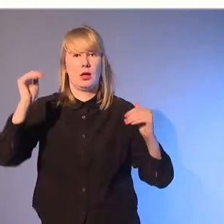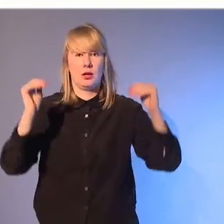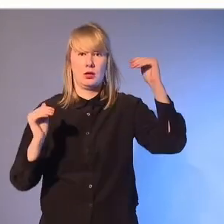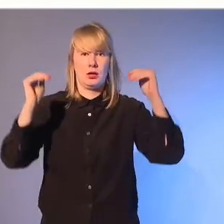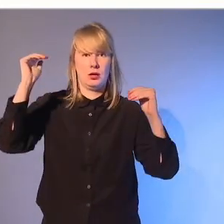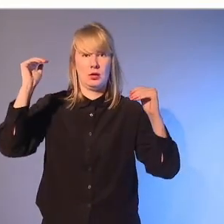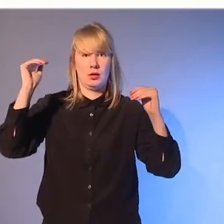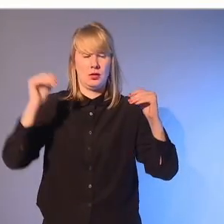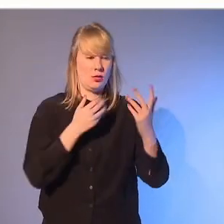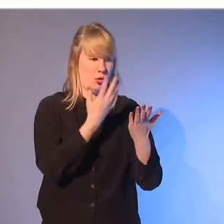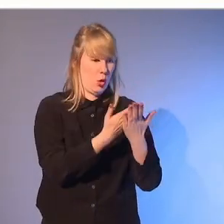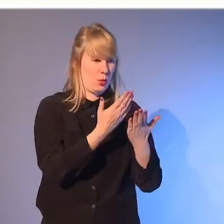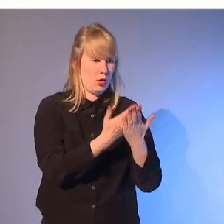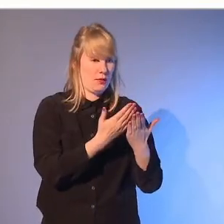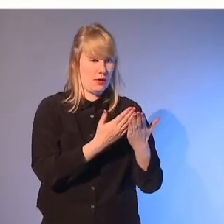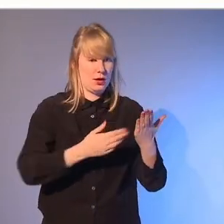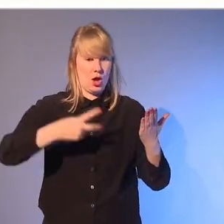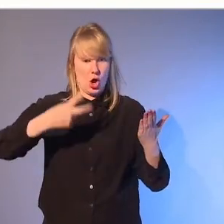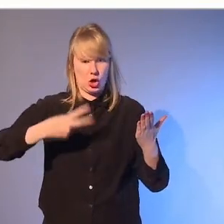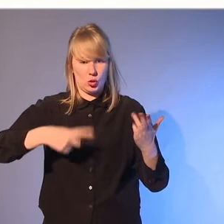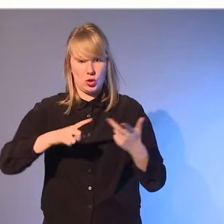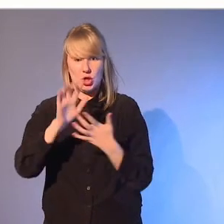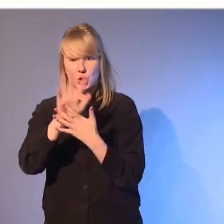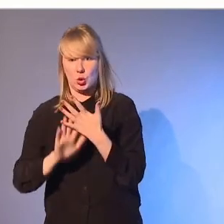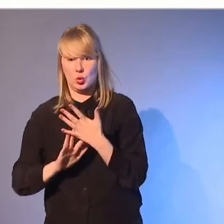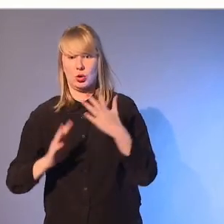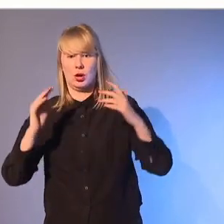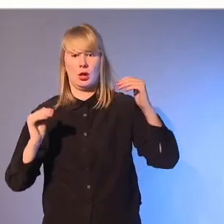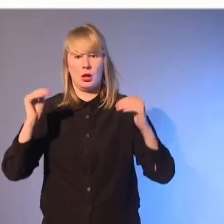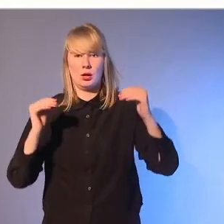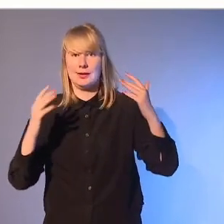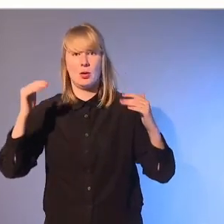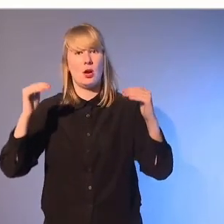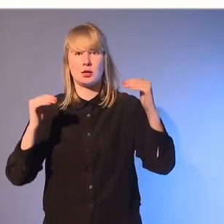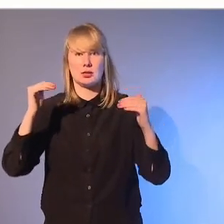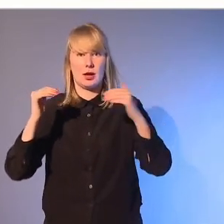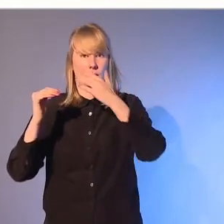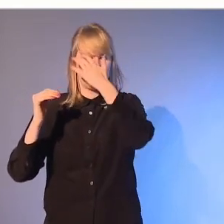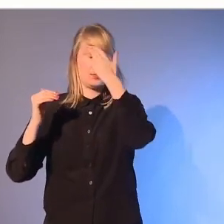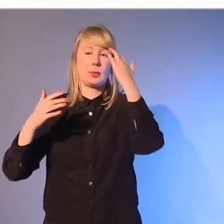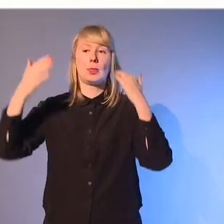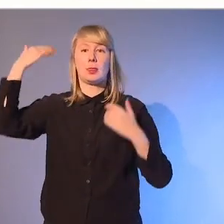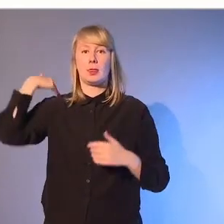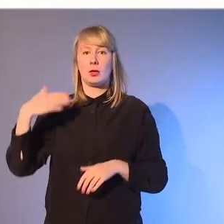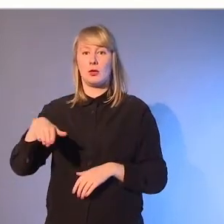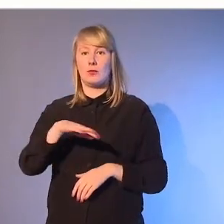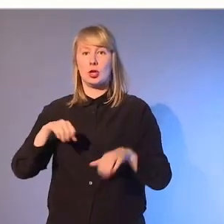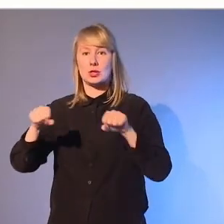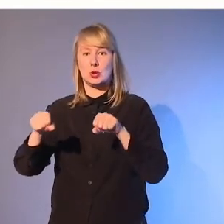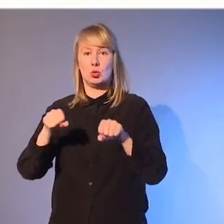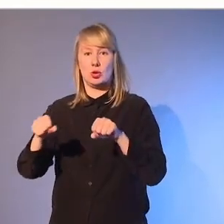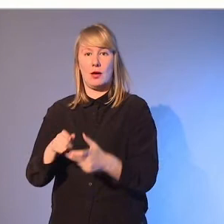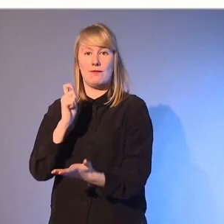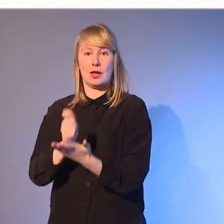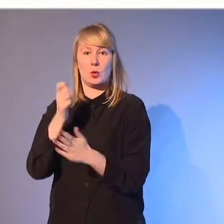mellom oppgaver, aktører og strukturer. Når for eksempel for noen år siden fylkeskommunene i Norge vedtok